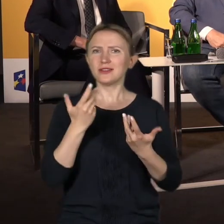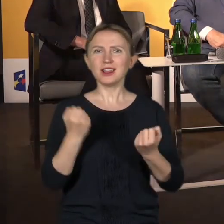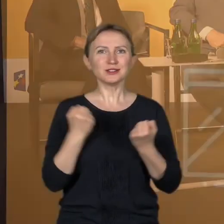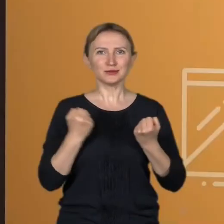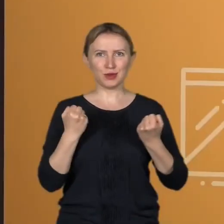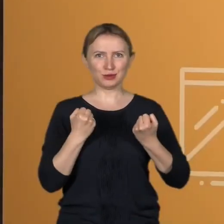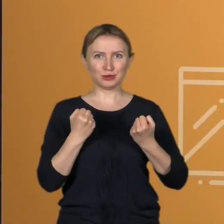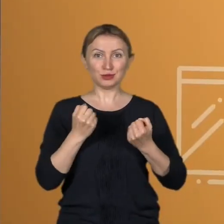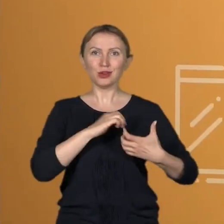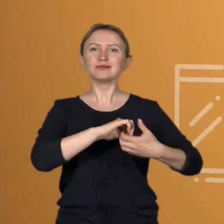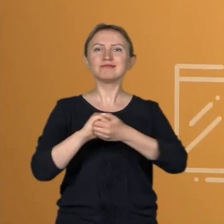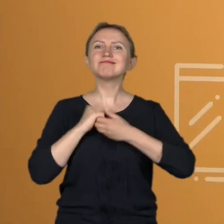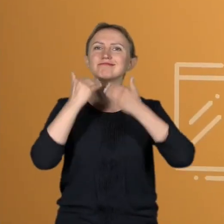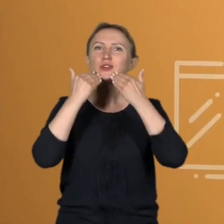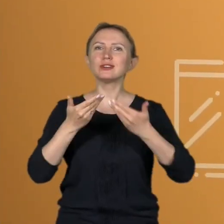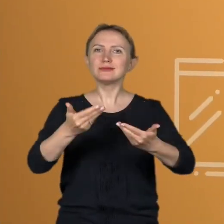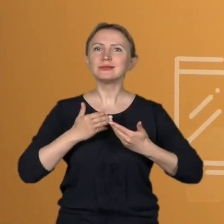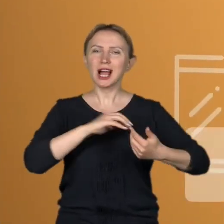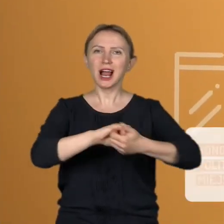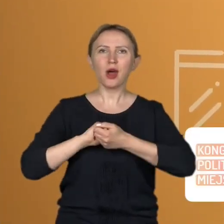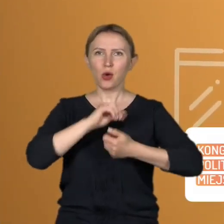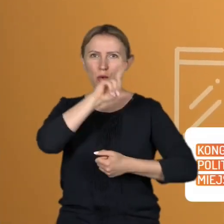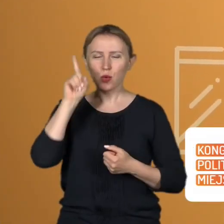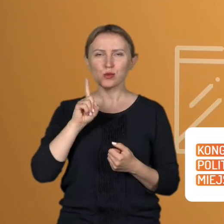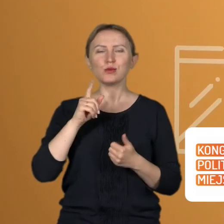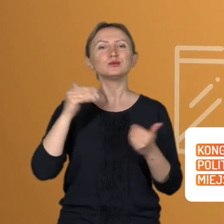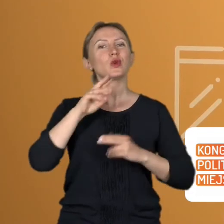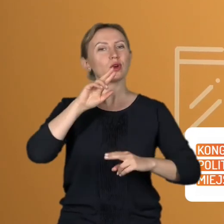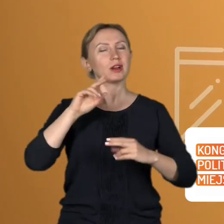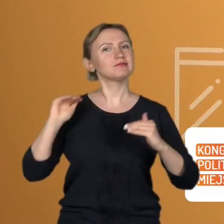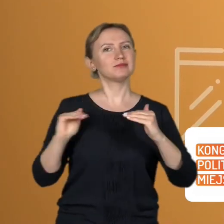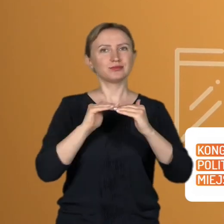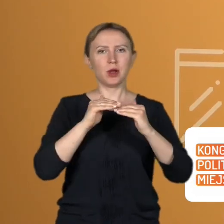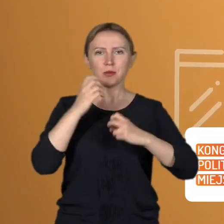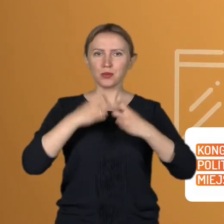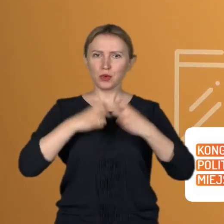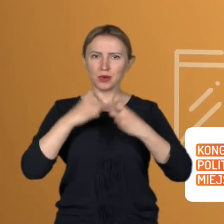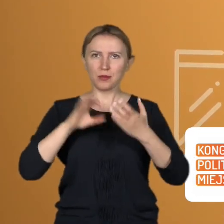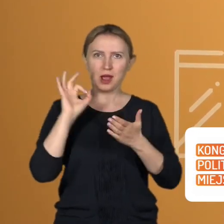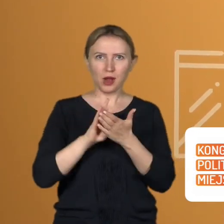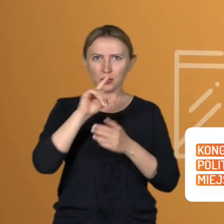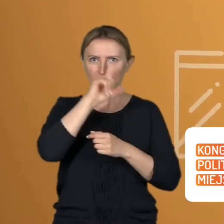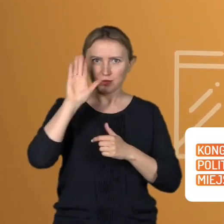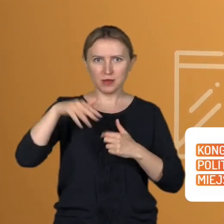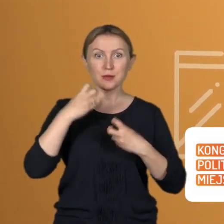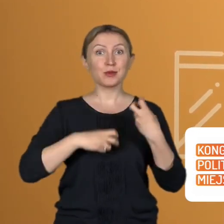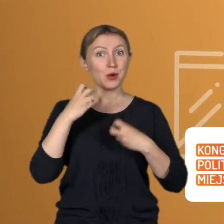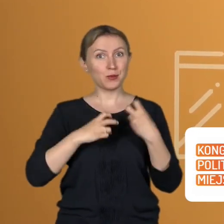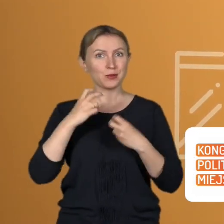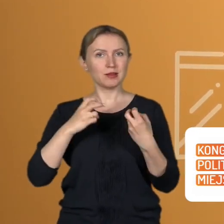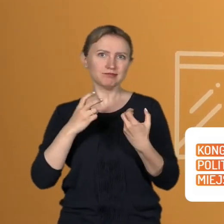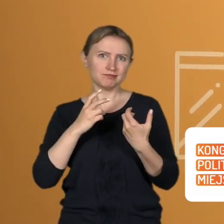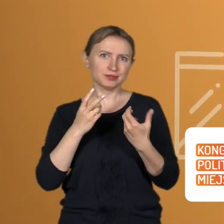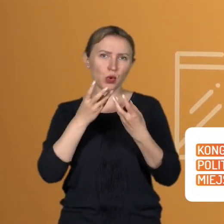aktywności, które właśnie integrują ludzi i pozwalają odpowiedzieć na te problemy, z którymi ci ludzie się na co dzień